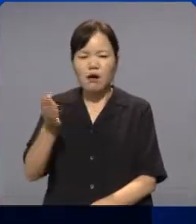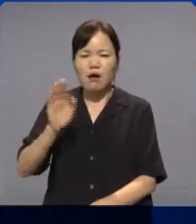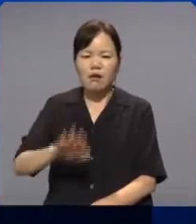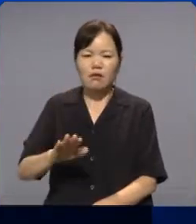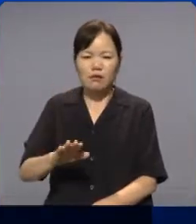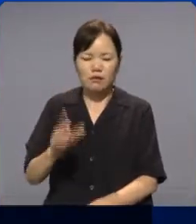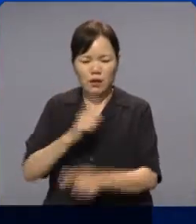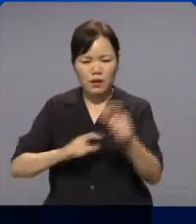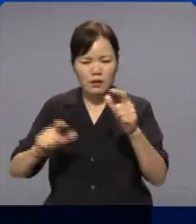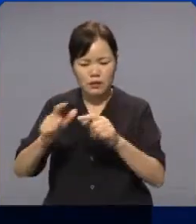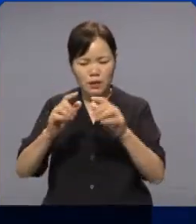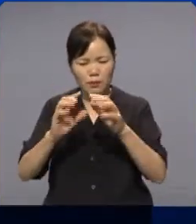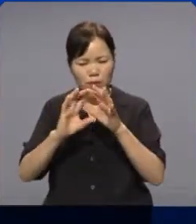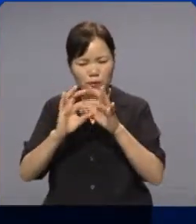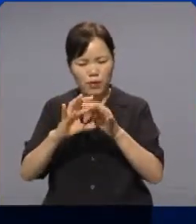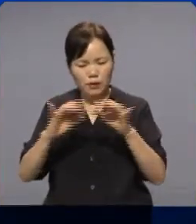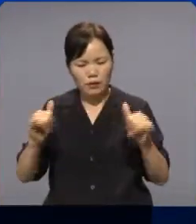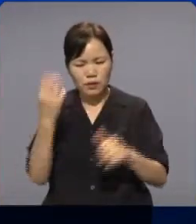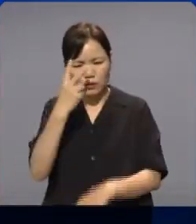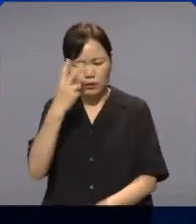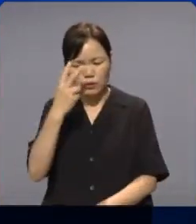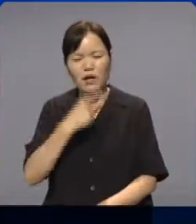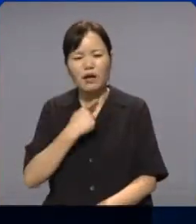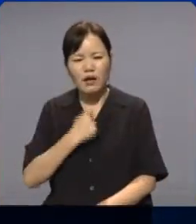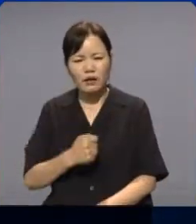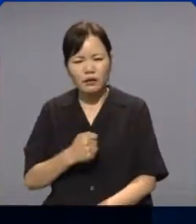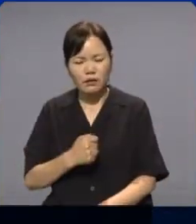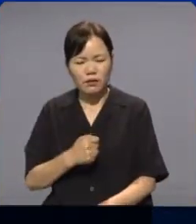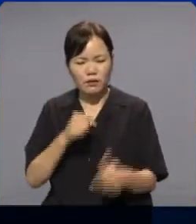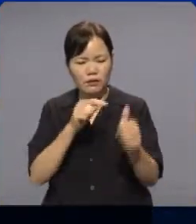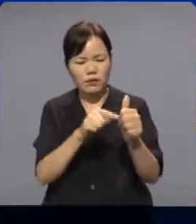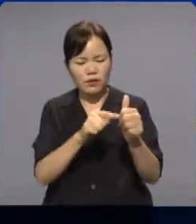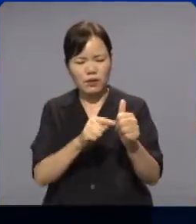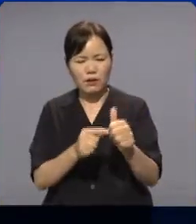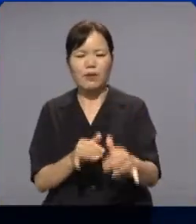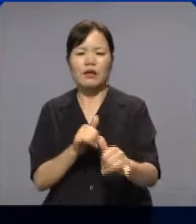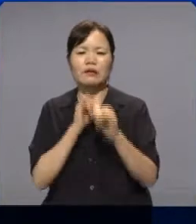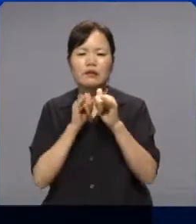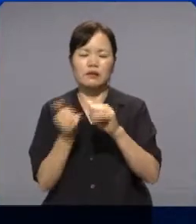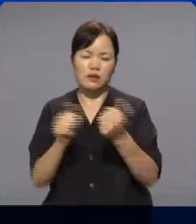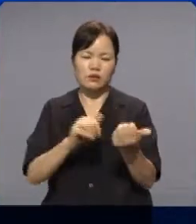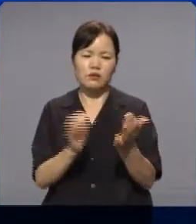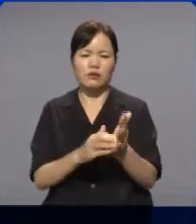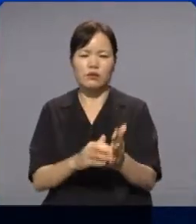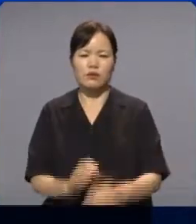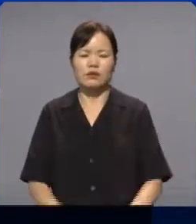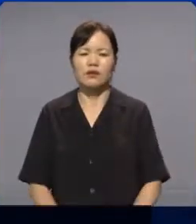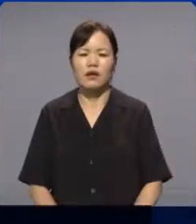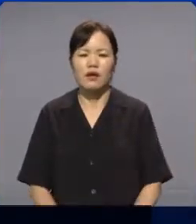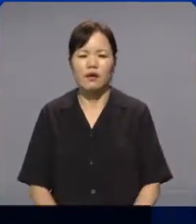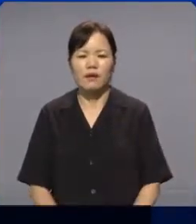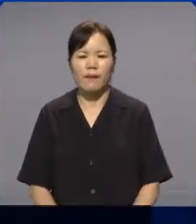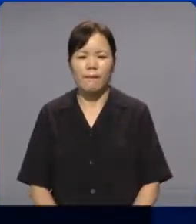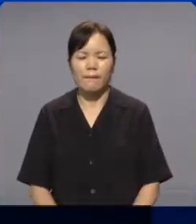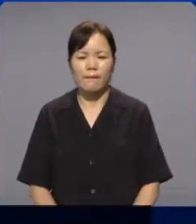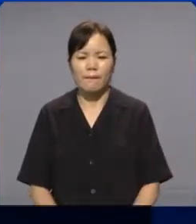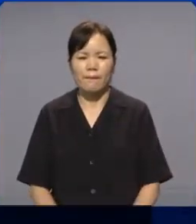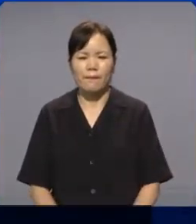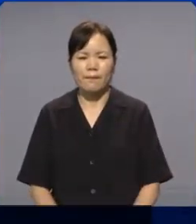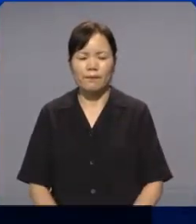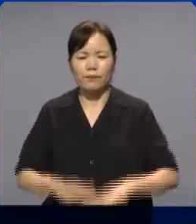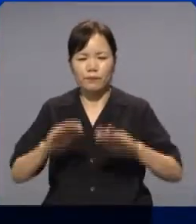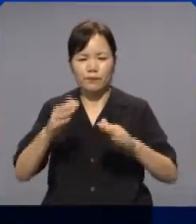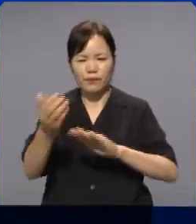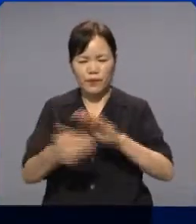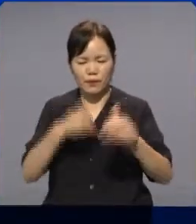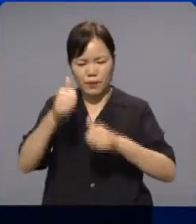극단적인 선택을 한거 아니냐라는 뉴스가 지금 나오고 있습니다. 당대표를 향해서 지금 쟁걸음을 하고 있는데 8.28 전당대회. 일단 컷오프가 오늘